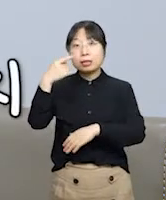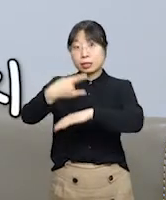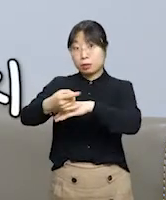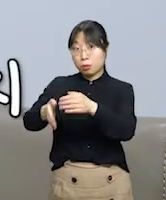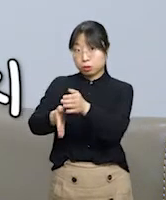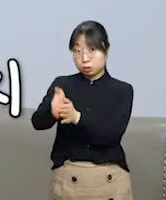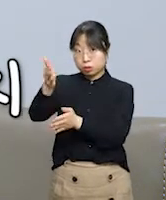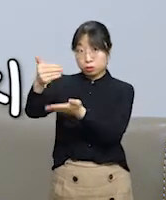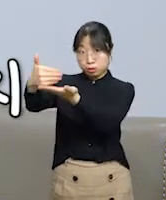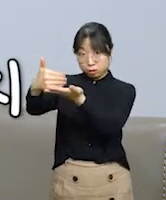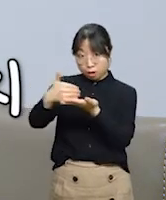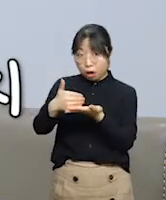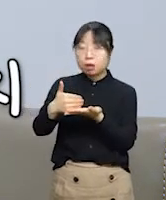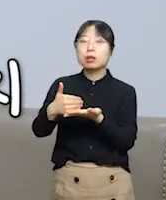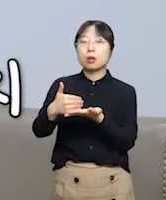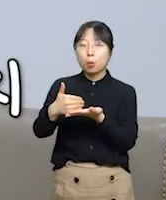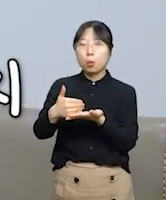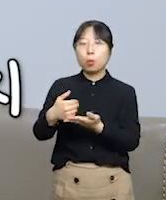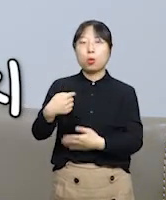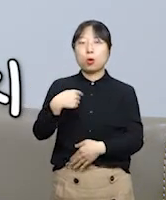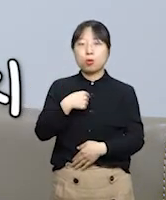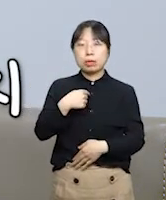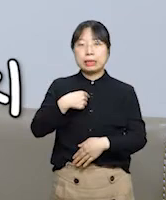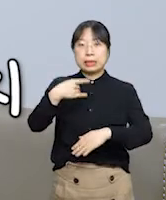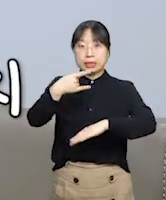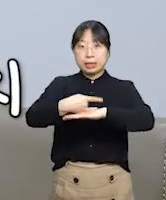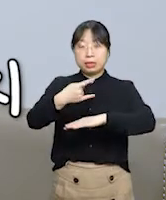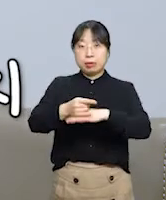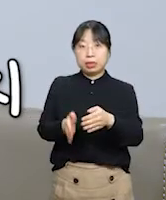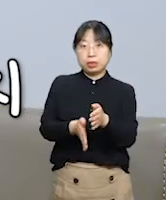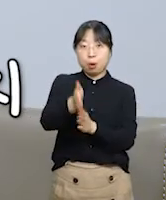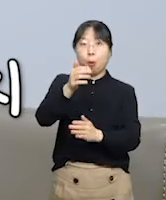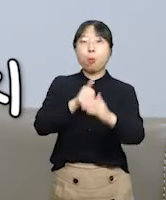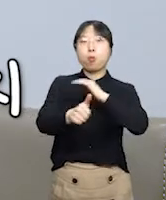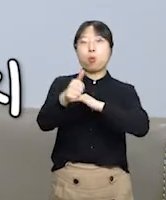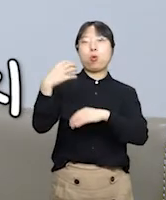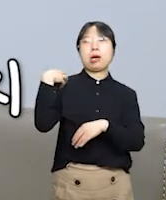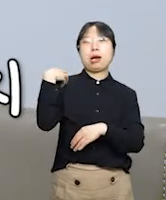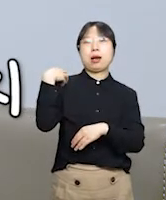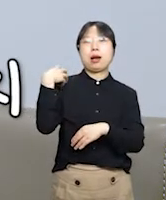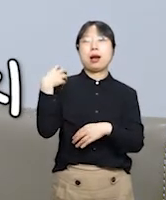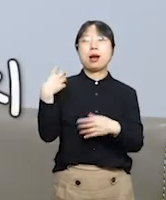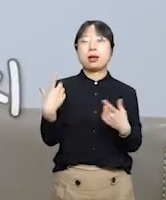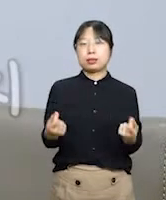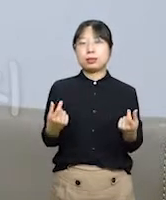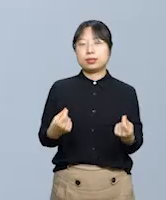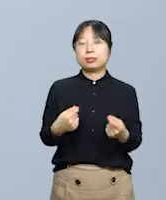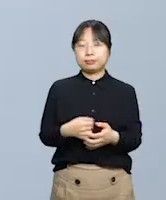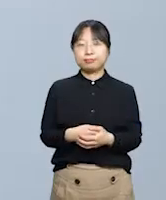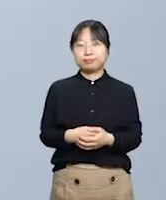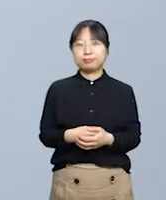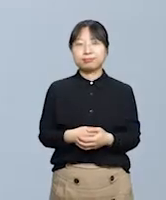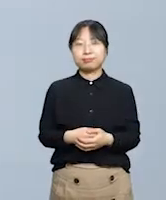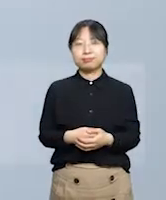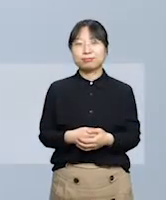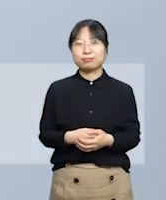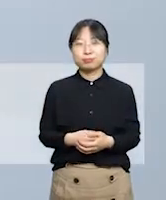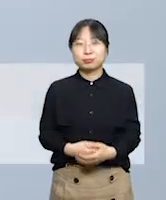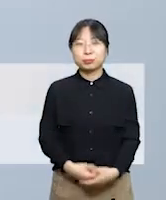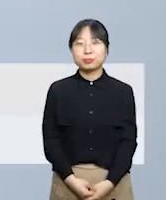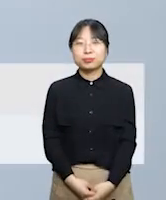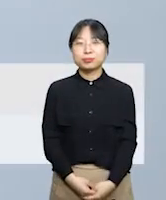의왕의 시장님께서 마침 홍보대사 제의를 하셨고 저는 흔쾌히 받아들였고 아직까지 뭐